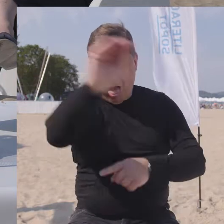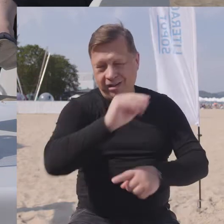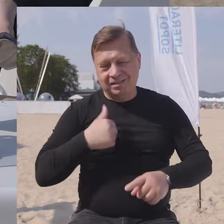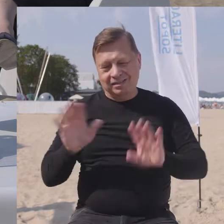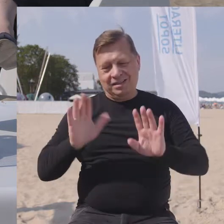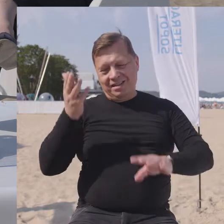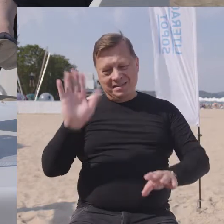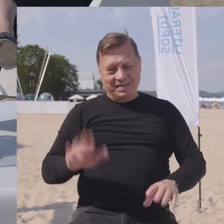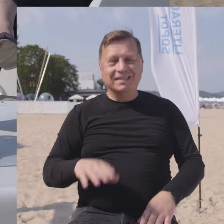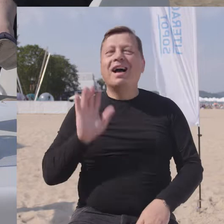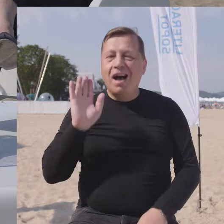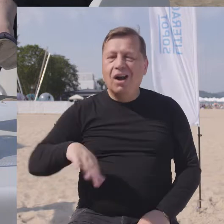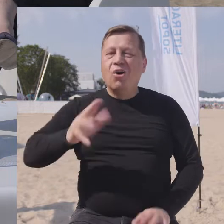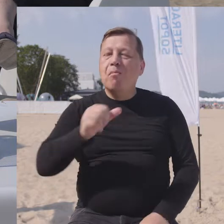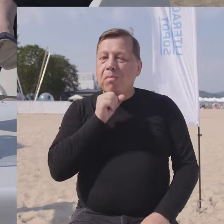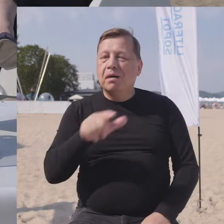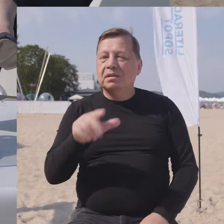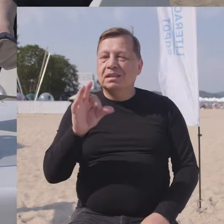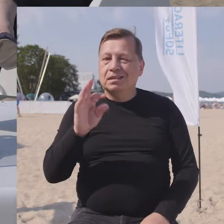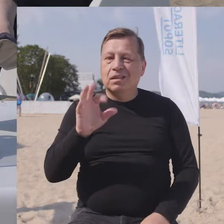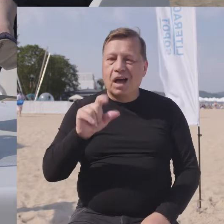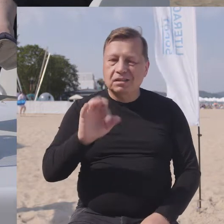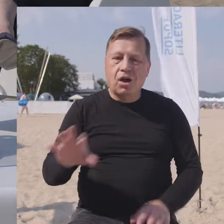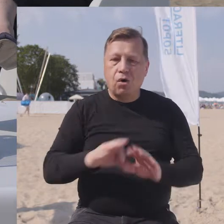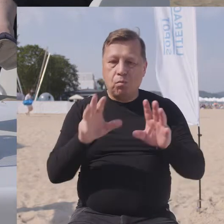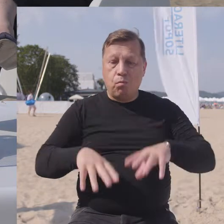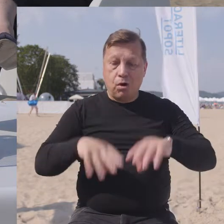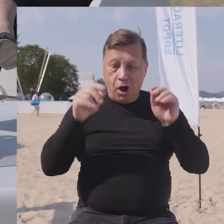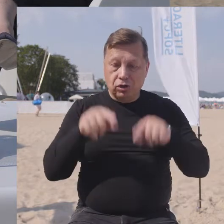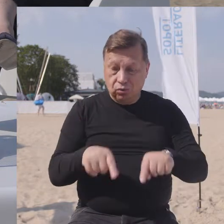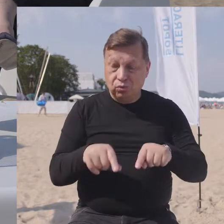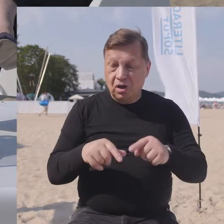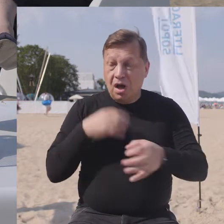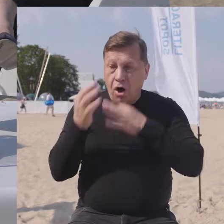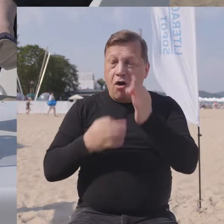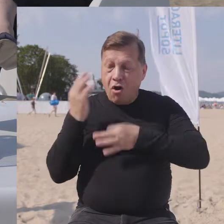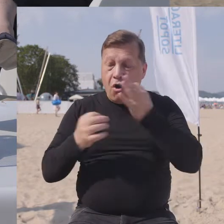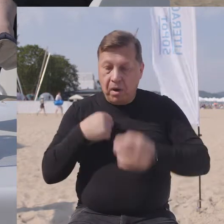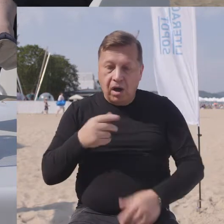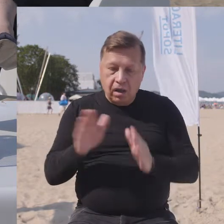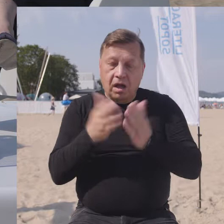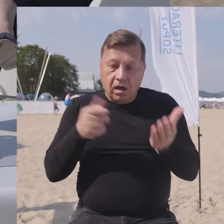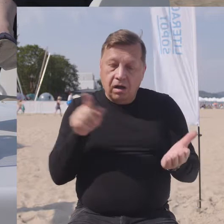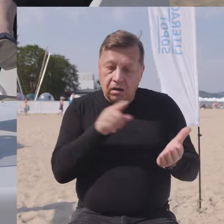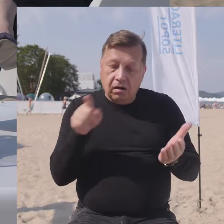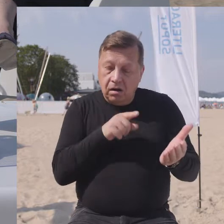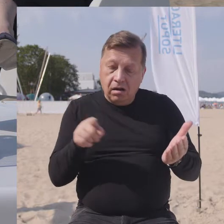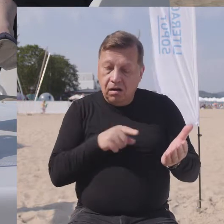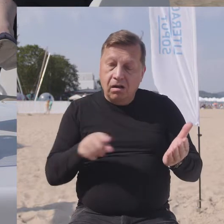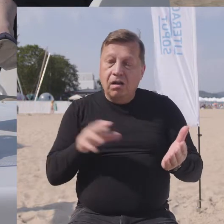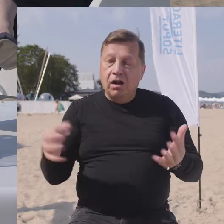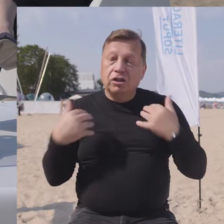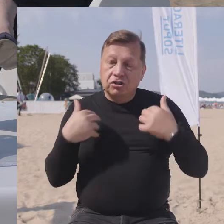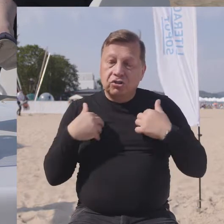każdym razie i babcia Stasia właściwie od pierwszej strony trzyma nas za gardziel, opowiadając o swoim